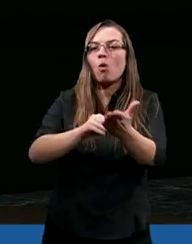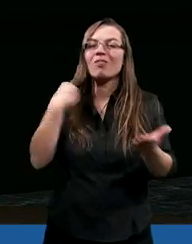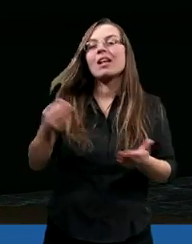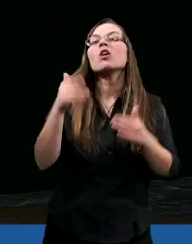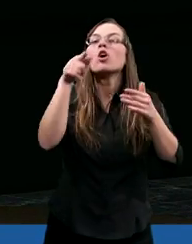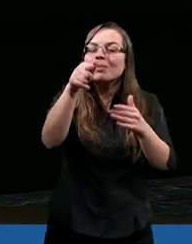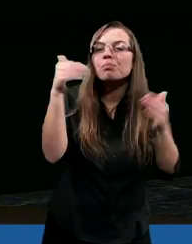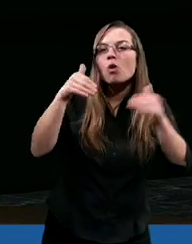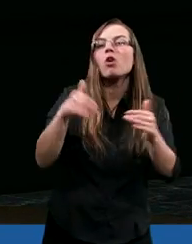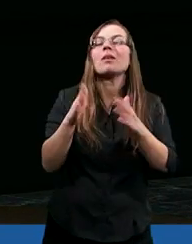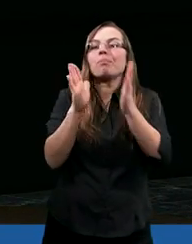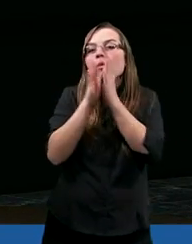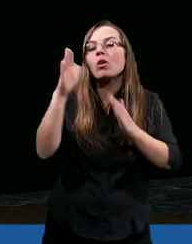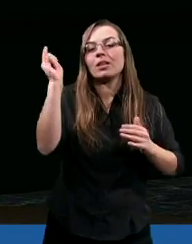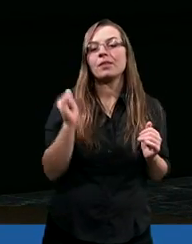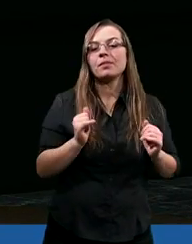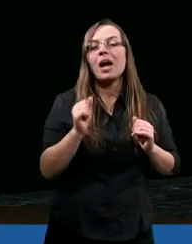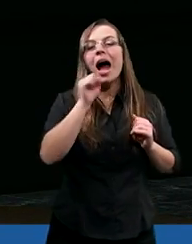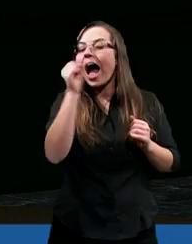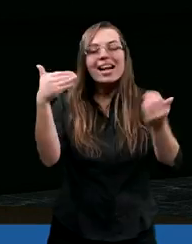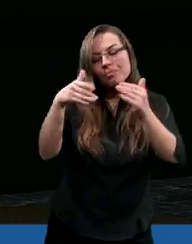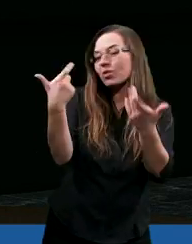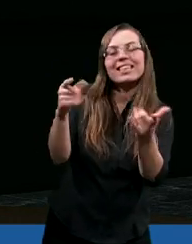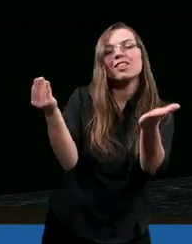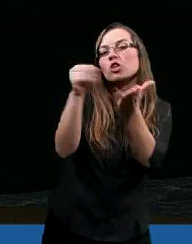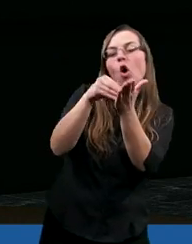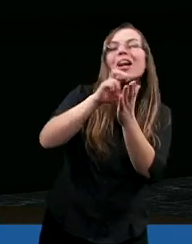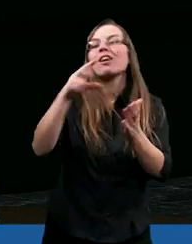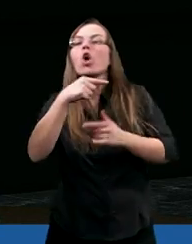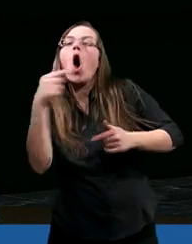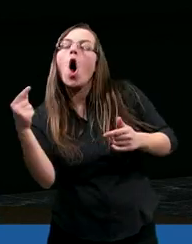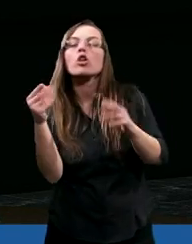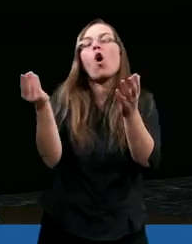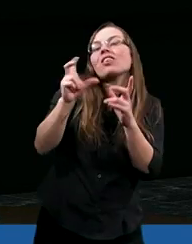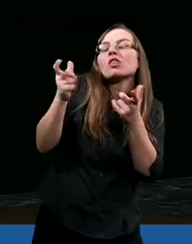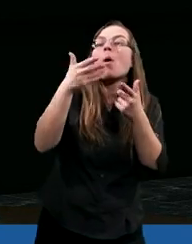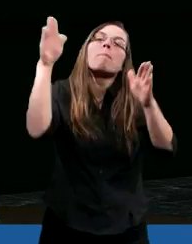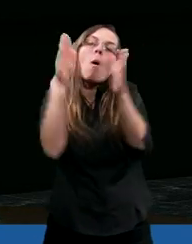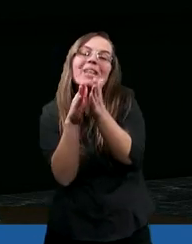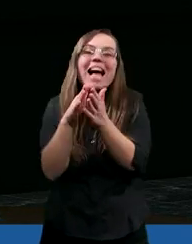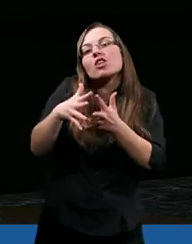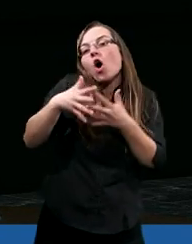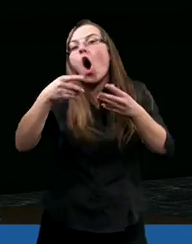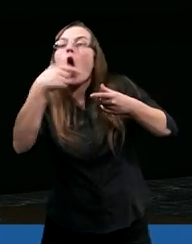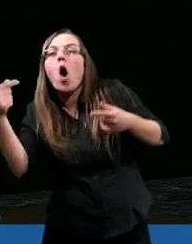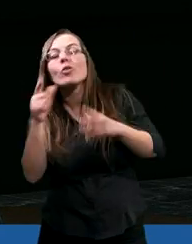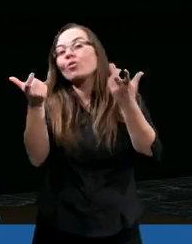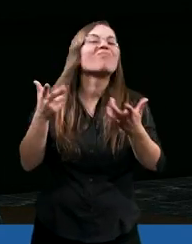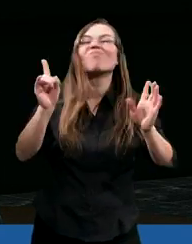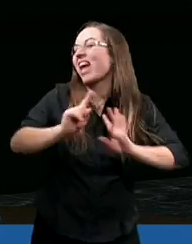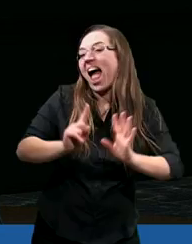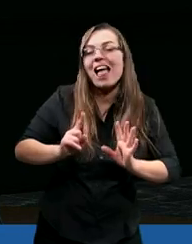Ani nie możemy do Niego nic dodać, dołożyć, ani z Niego coś odłożyć, pomniejszyć, odjąć.